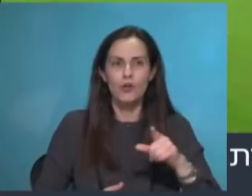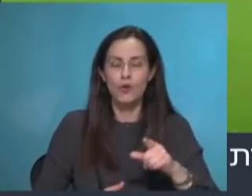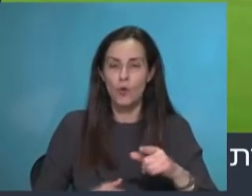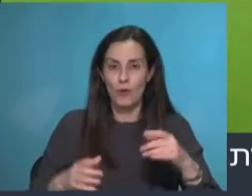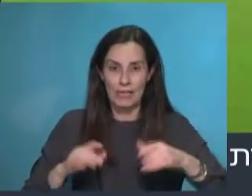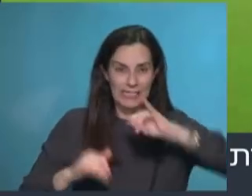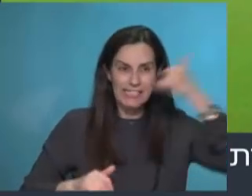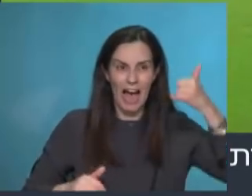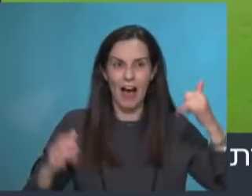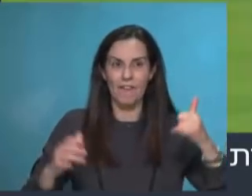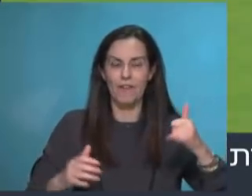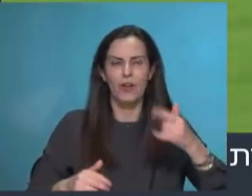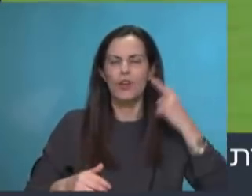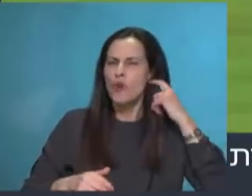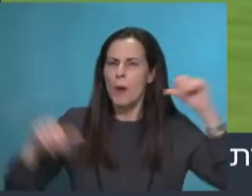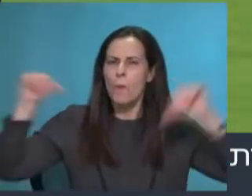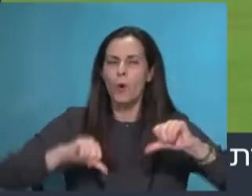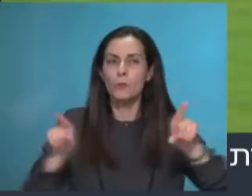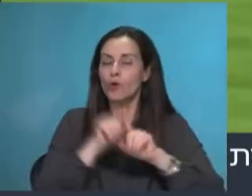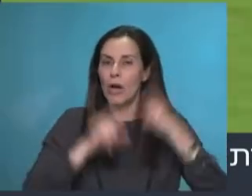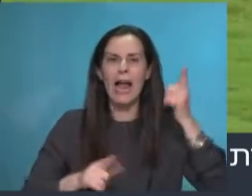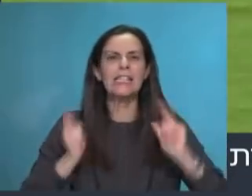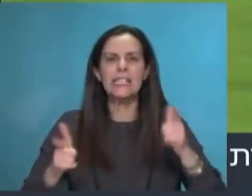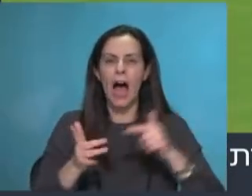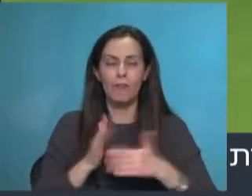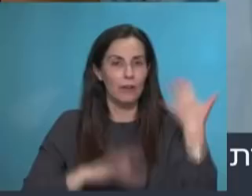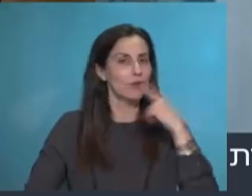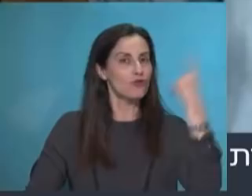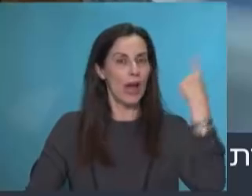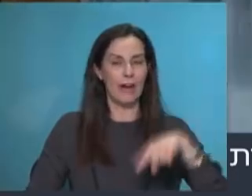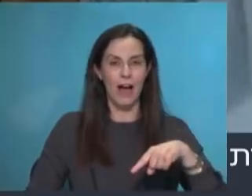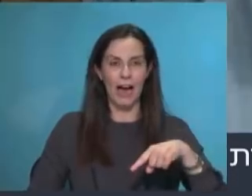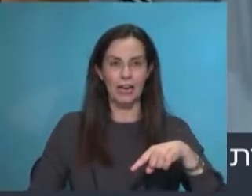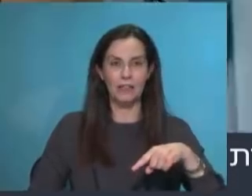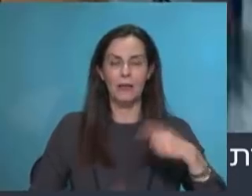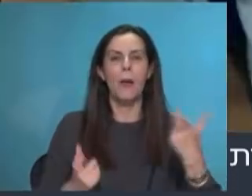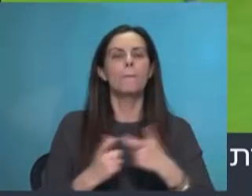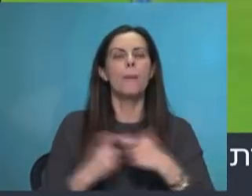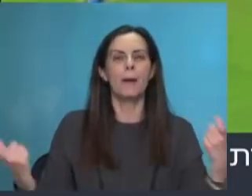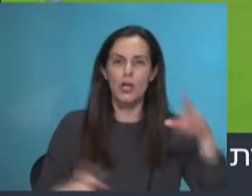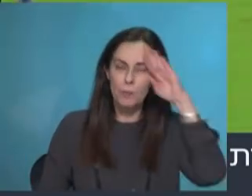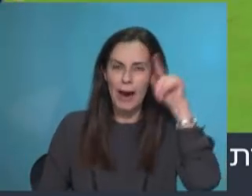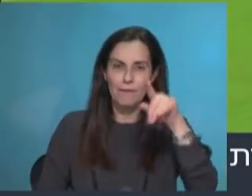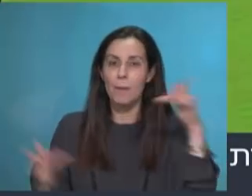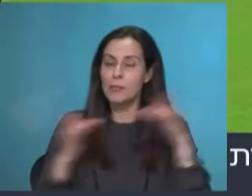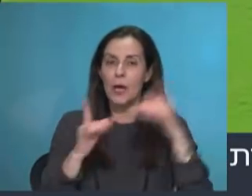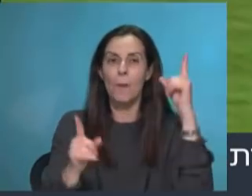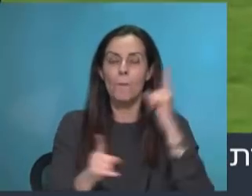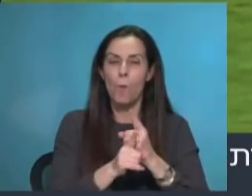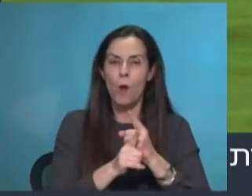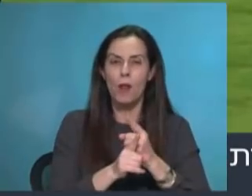בכדור, שריקות בוז. כפי שקרה לערן זהבי לפני שנה וחצי, באצטדיון סמי עופר, במשחק נגד